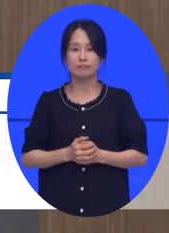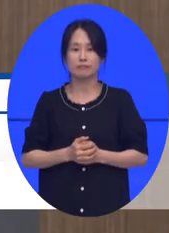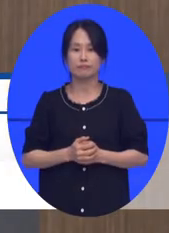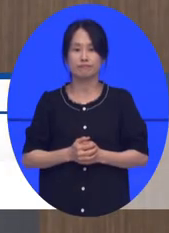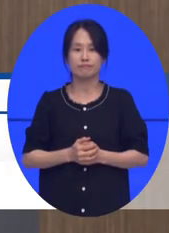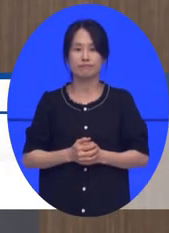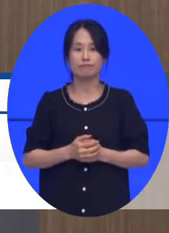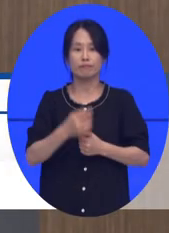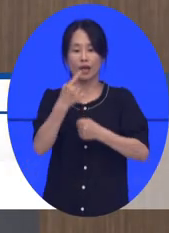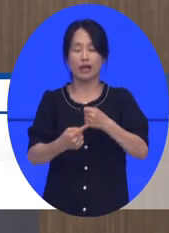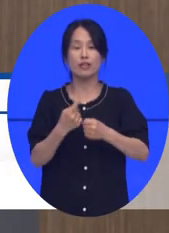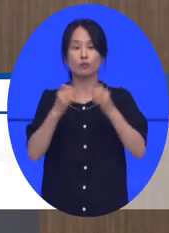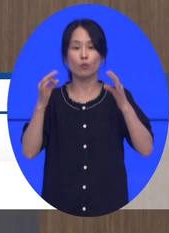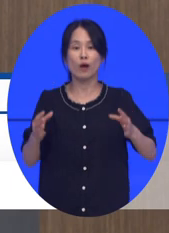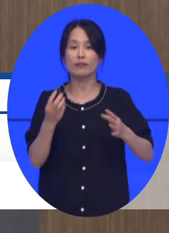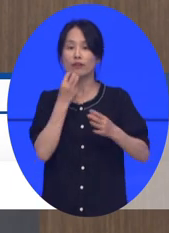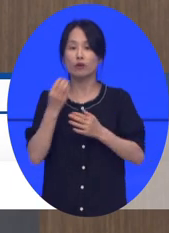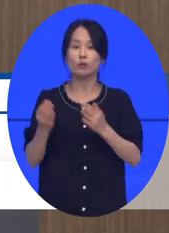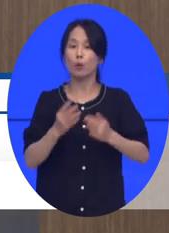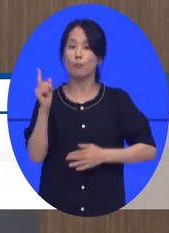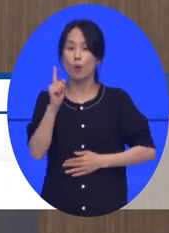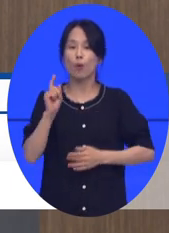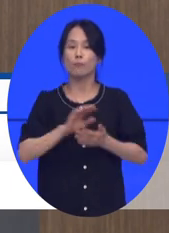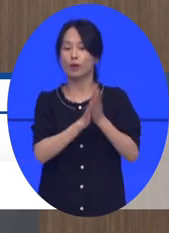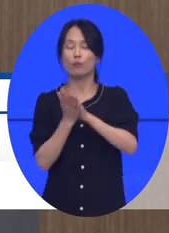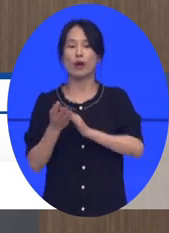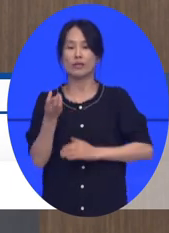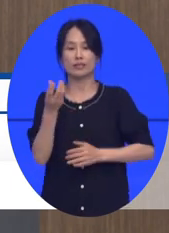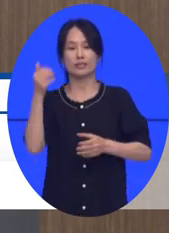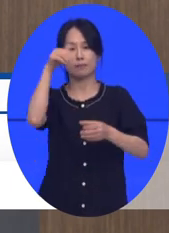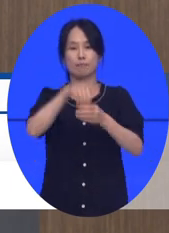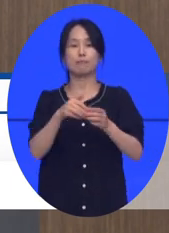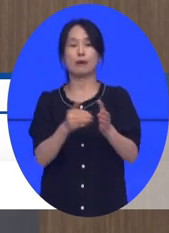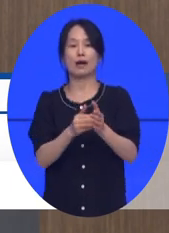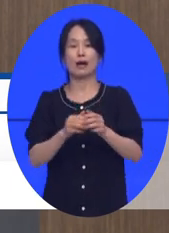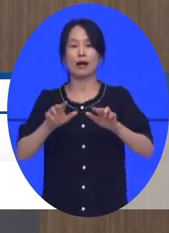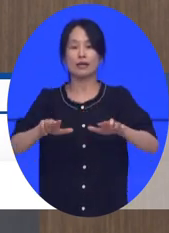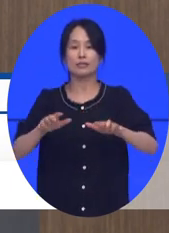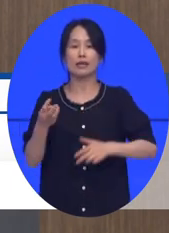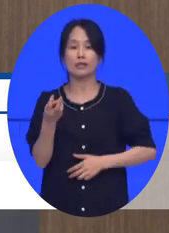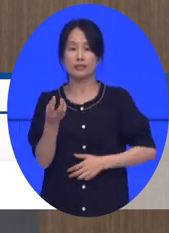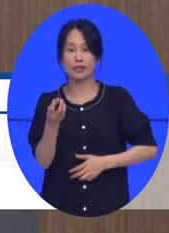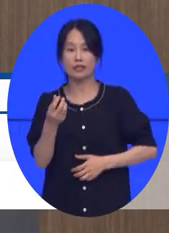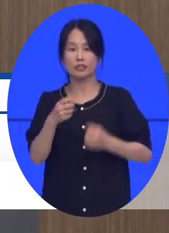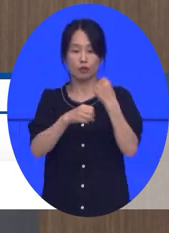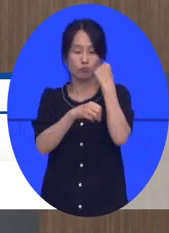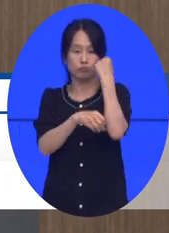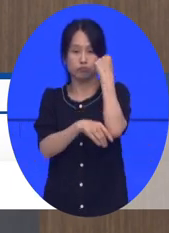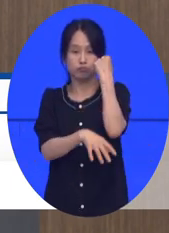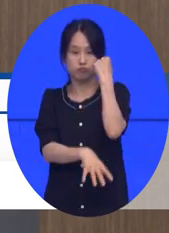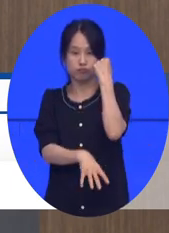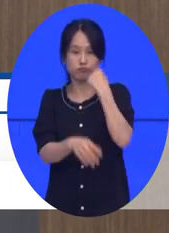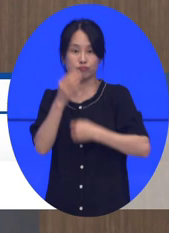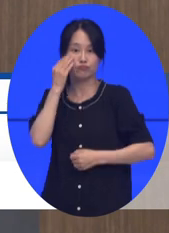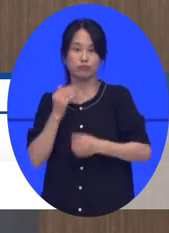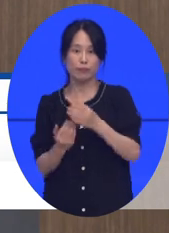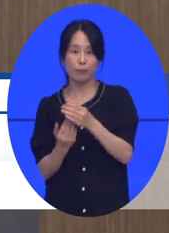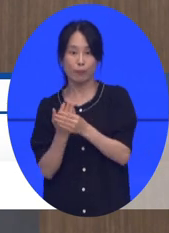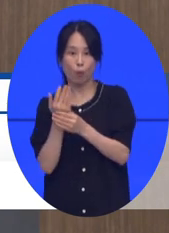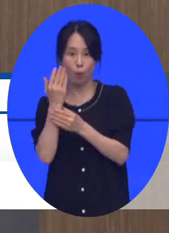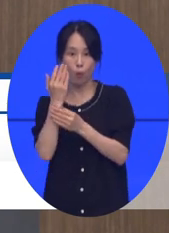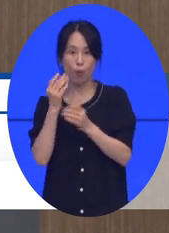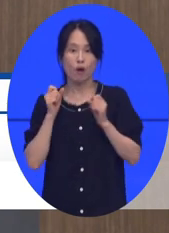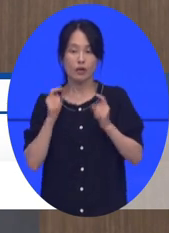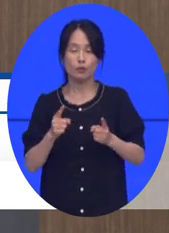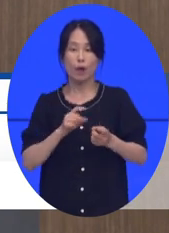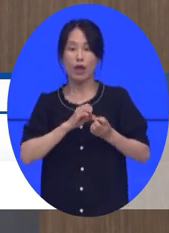1년 경기도는 변화의 씨앗을 심었습니다. 이제 그 씨앗이 뿌리를 내려 싹을 틔워